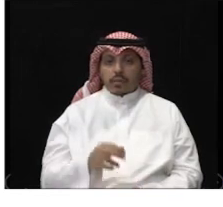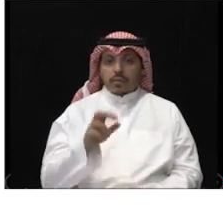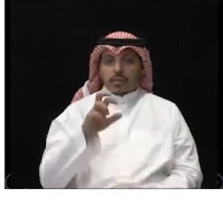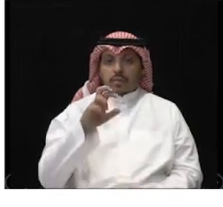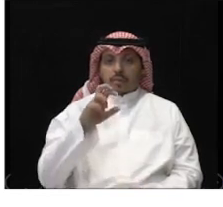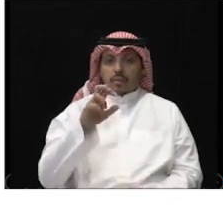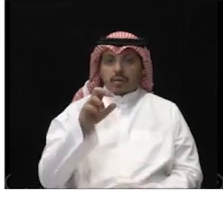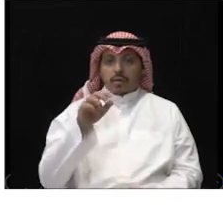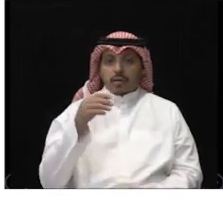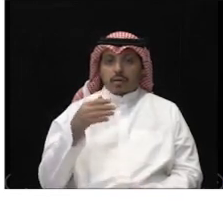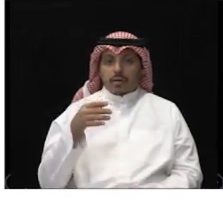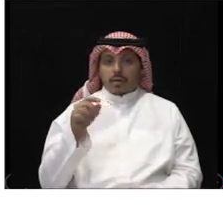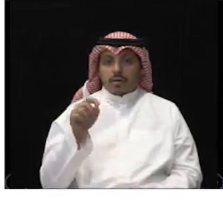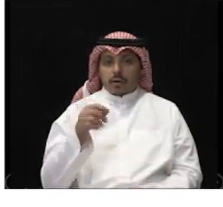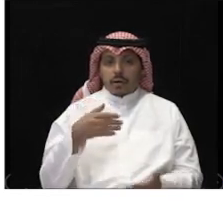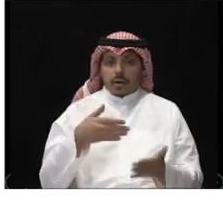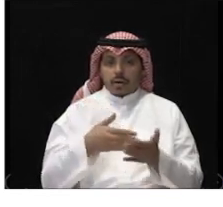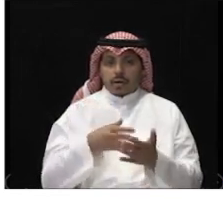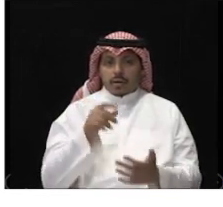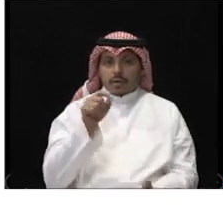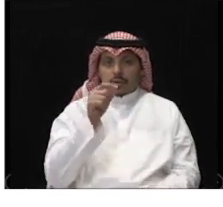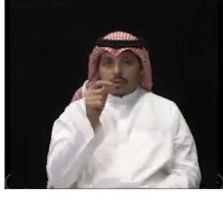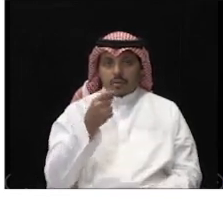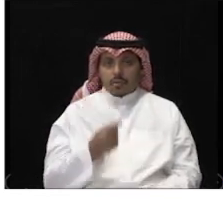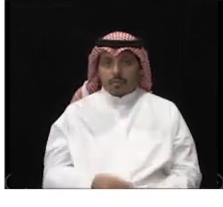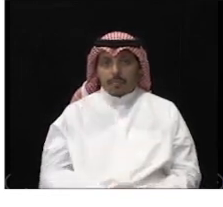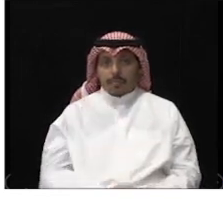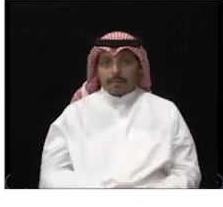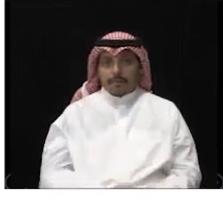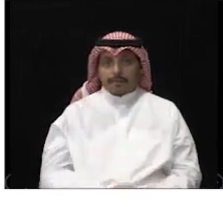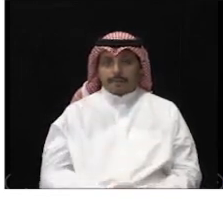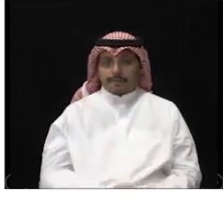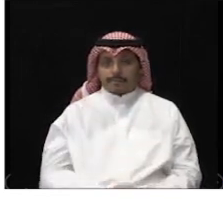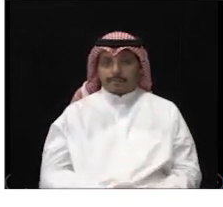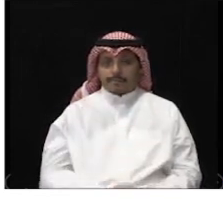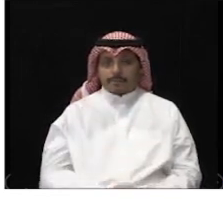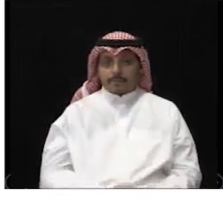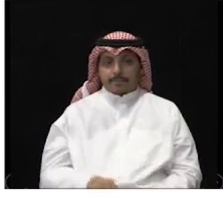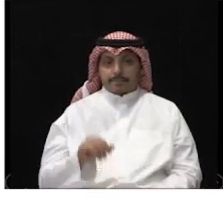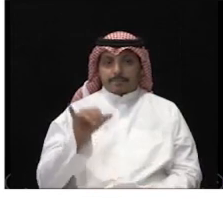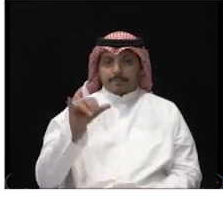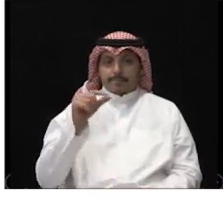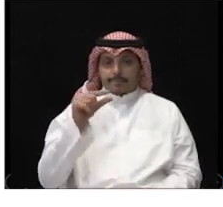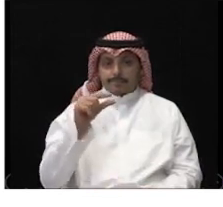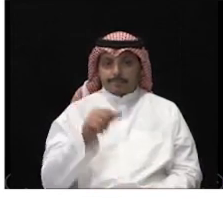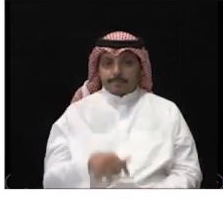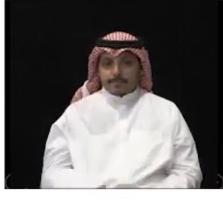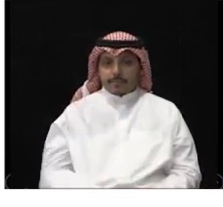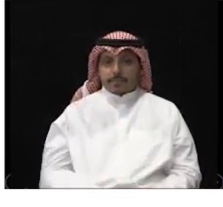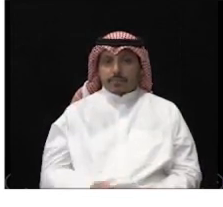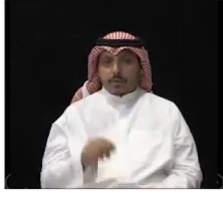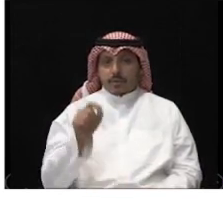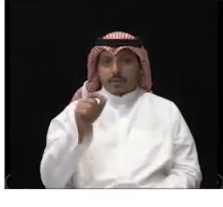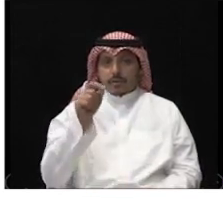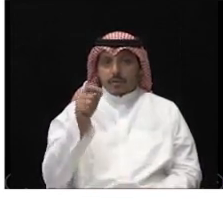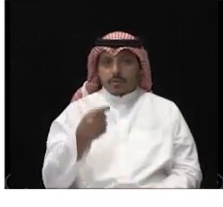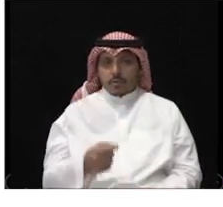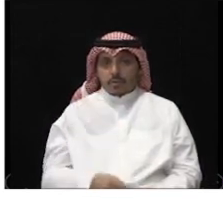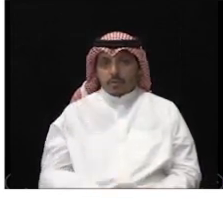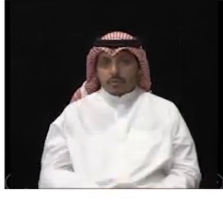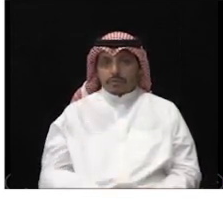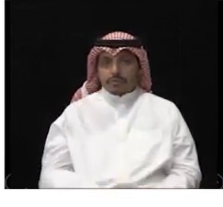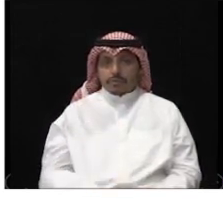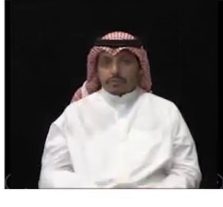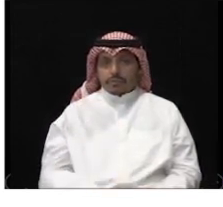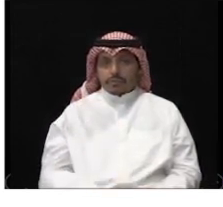الكلمة، متصلة أم منفصلة؟ متصلة، لأن لها يد. وهنا لاحظ، هنا ليس لها يد، إذن هذا هو شكل